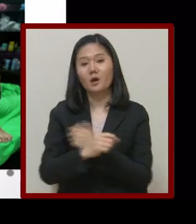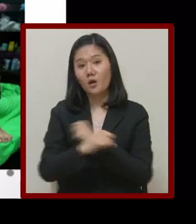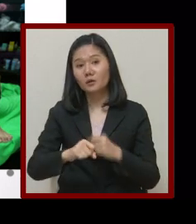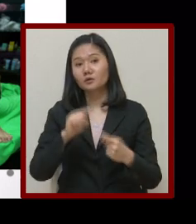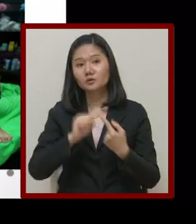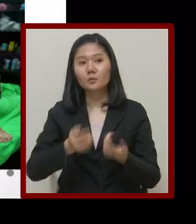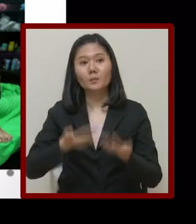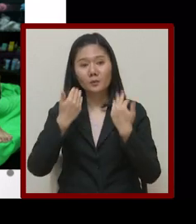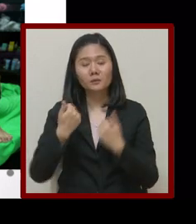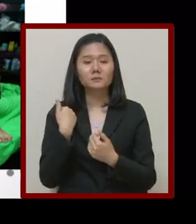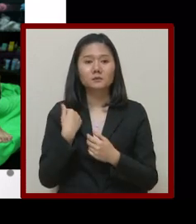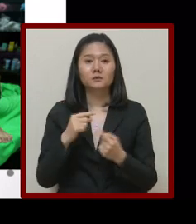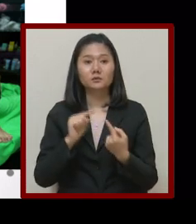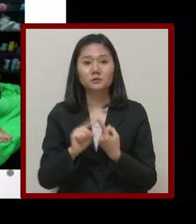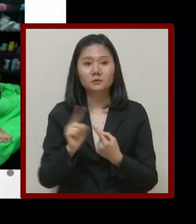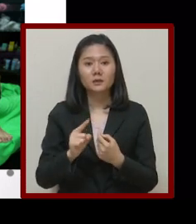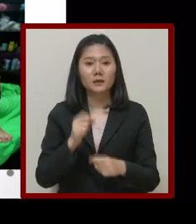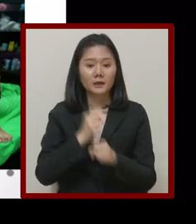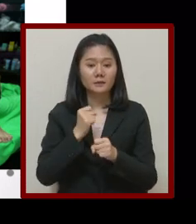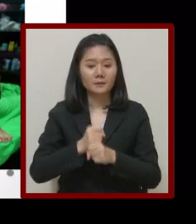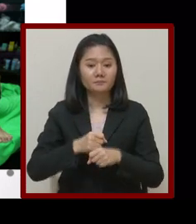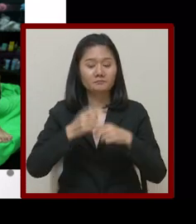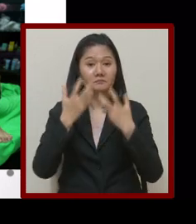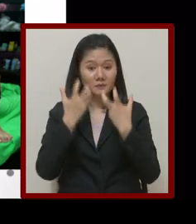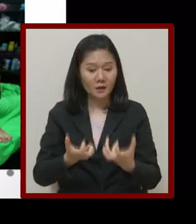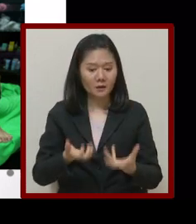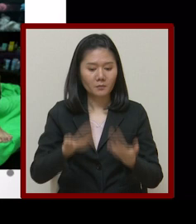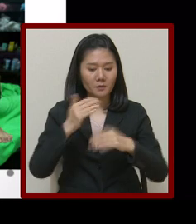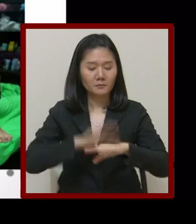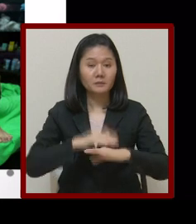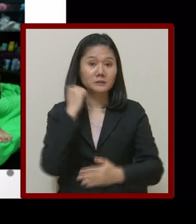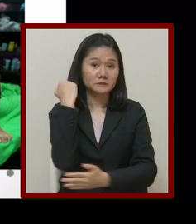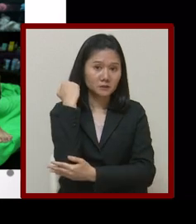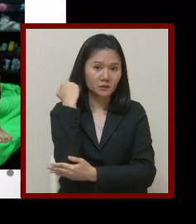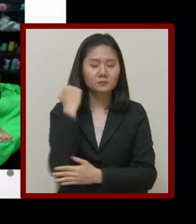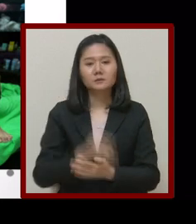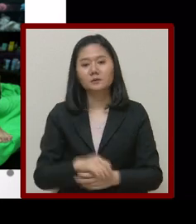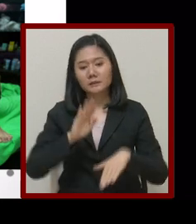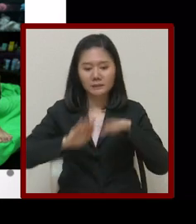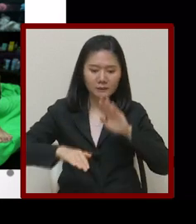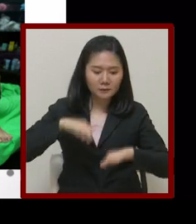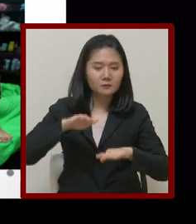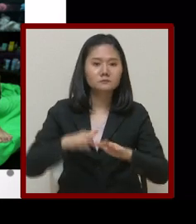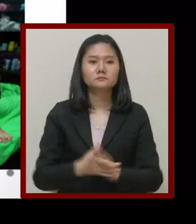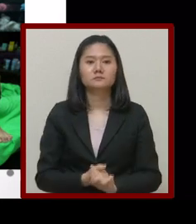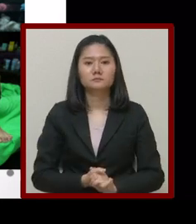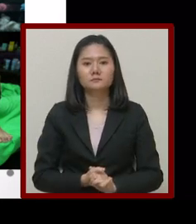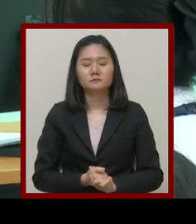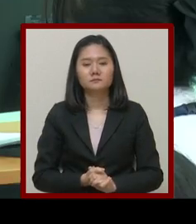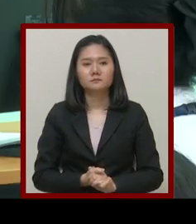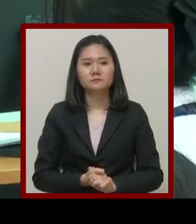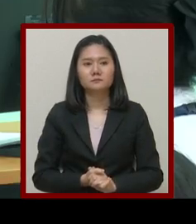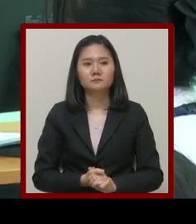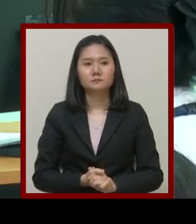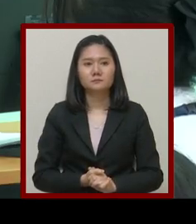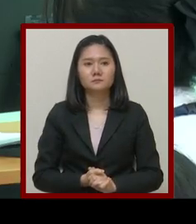ายด้วยท่าเบาๆแล้วก็เรื่องของการลงน้ำหนักด้วยมือด้วยศอกนะด้วยเท้านะ